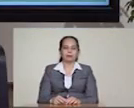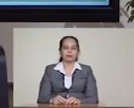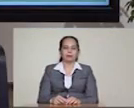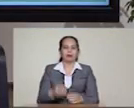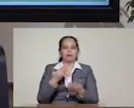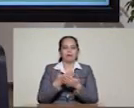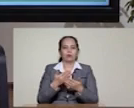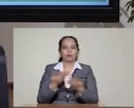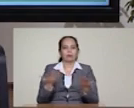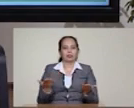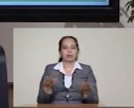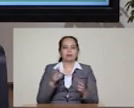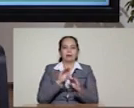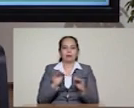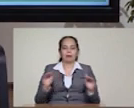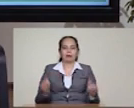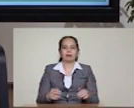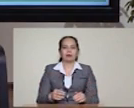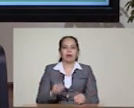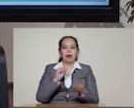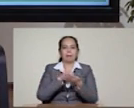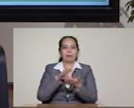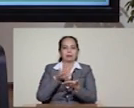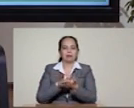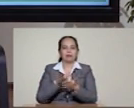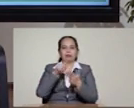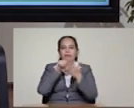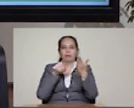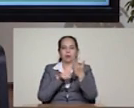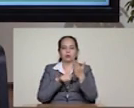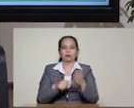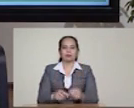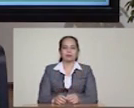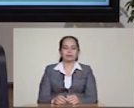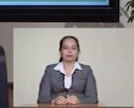Вот, пожалуйста, ребята, поставьте вопросы.